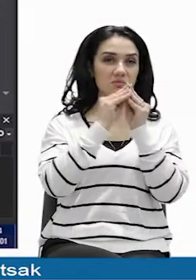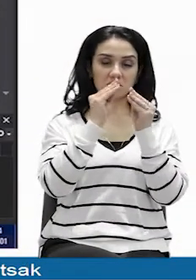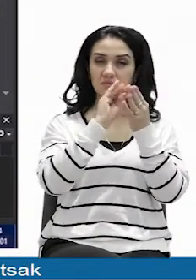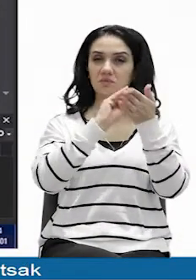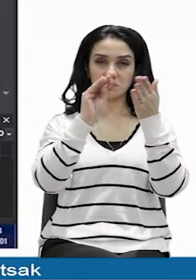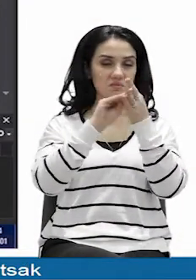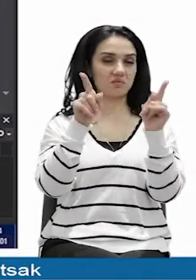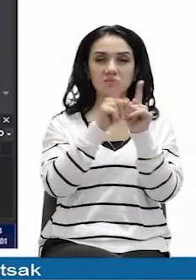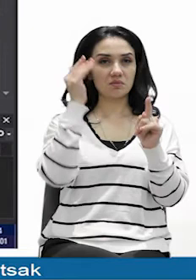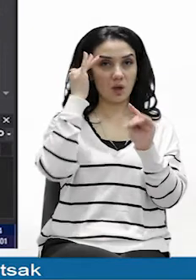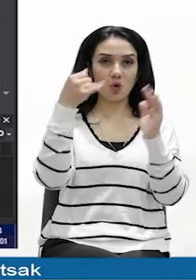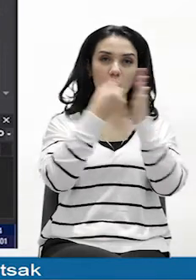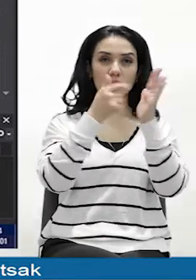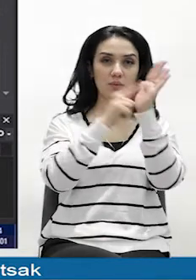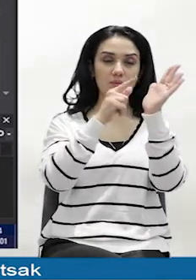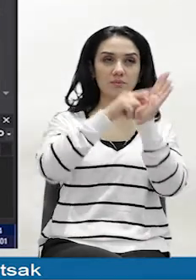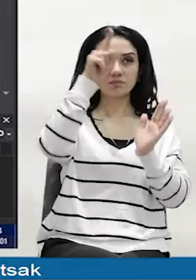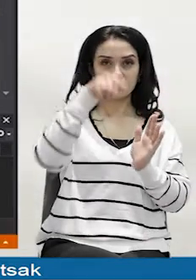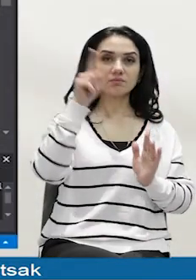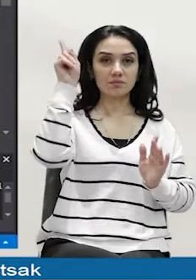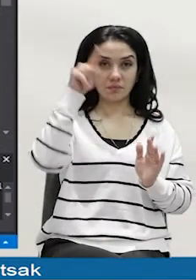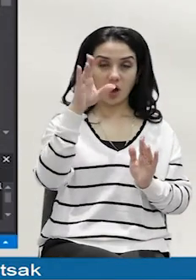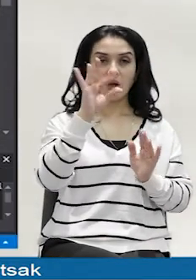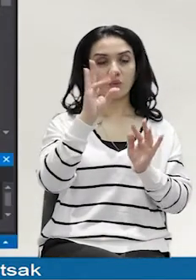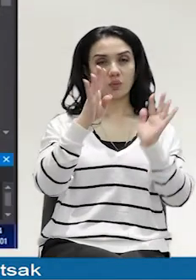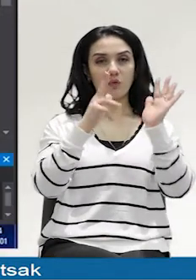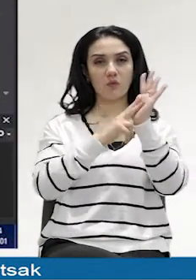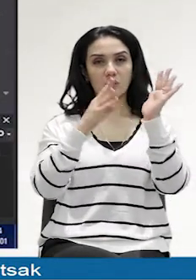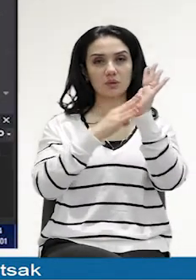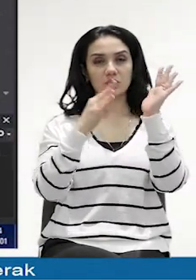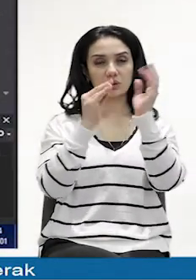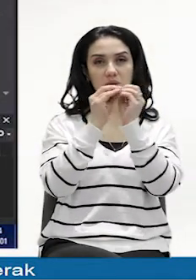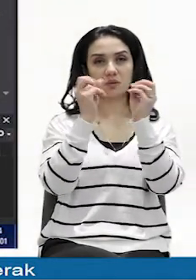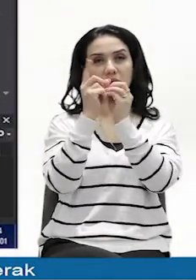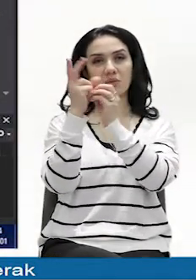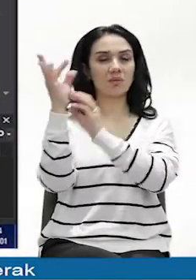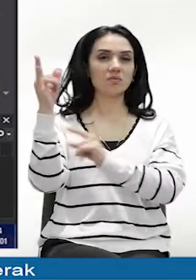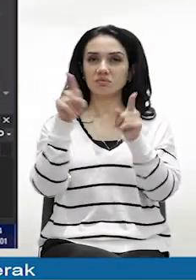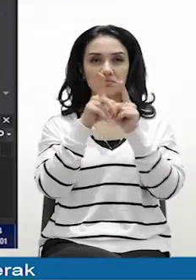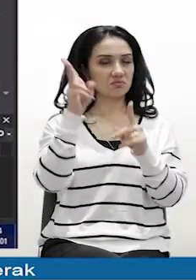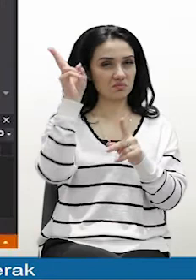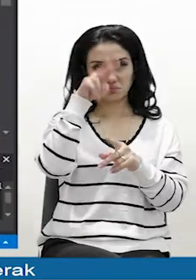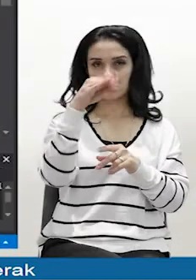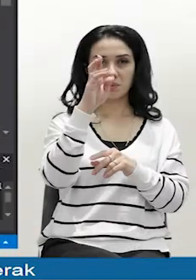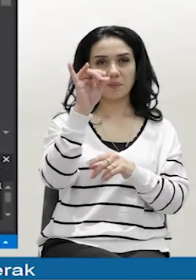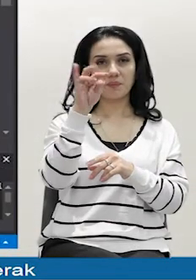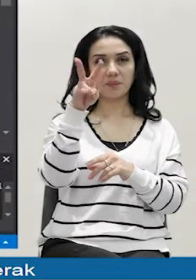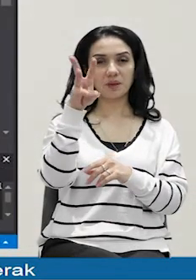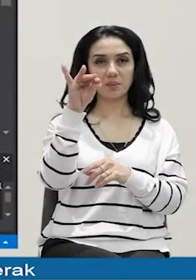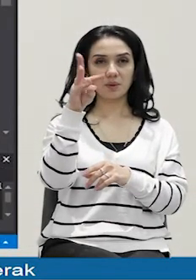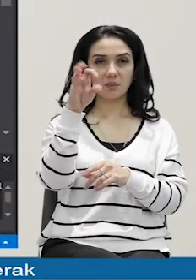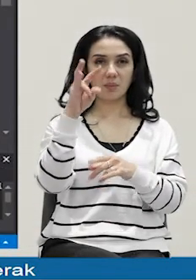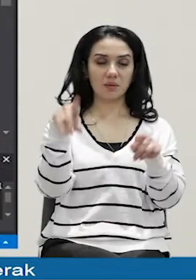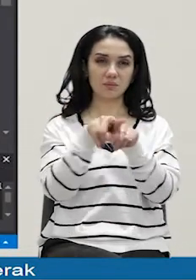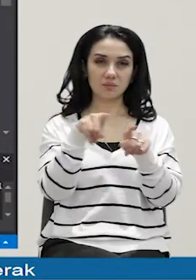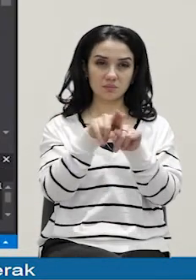bilmeyim ben. Şunlarla ya bilmeyim ben de çıkarı yaptı. Şimdi koyarlan girsek bu küller çıkar veriyor. Bu katta katta